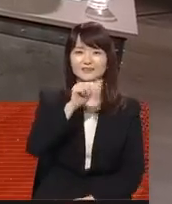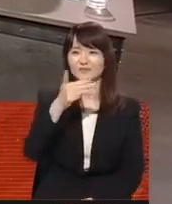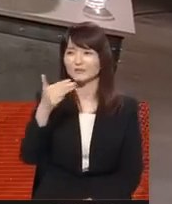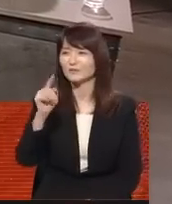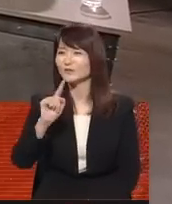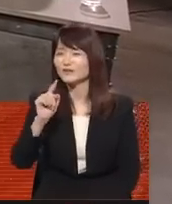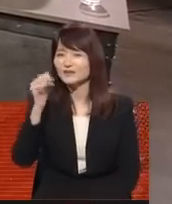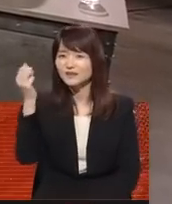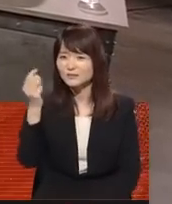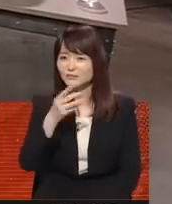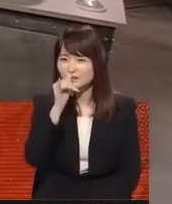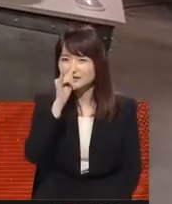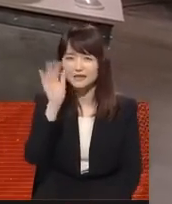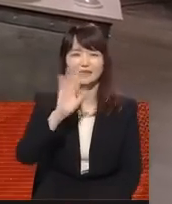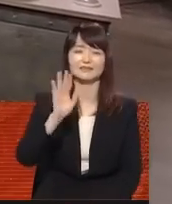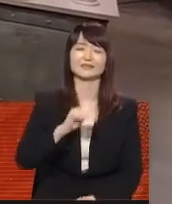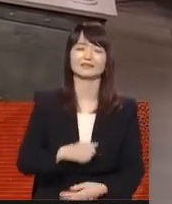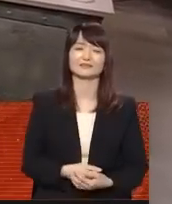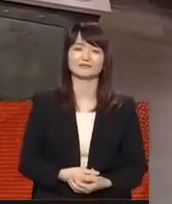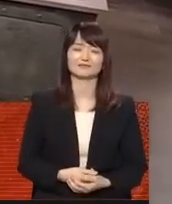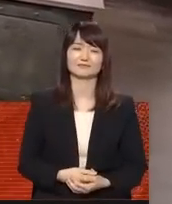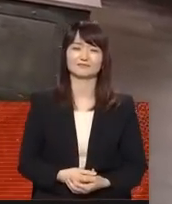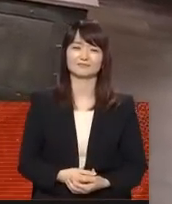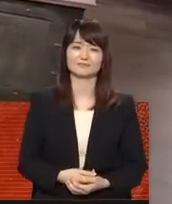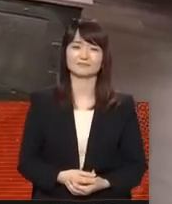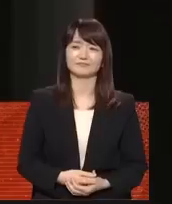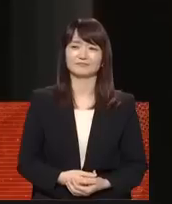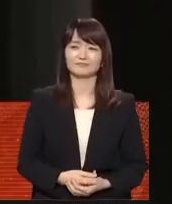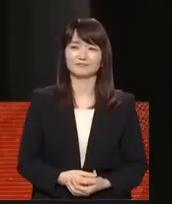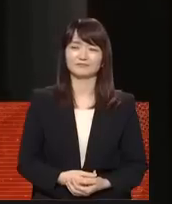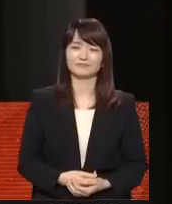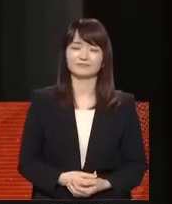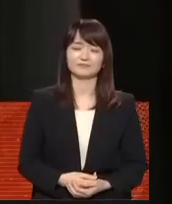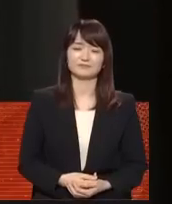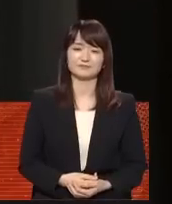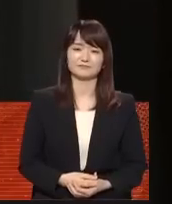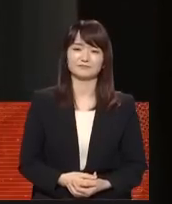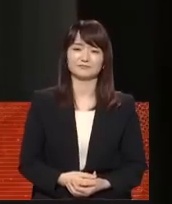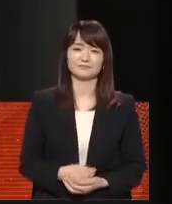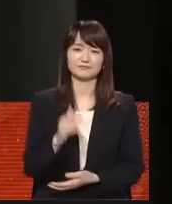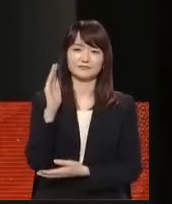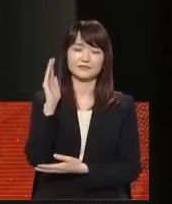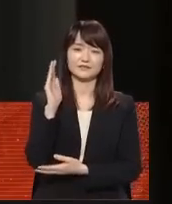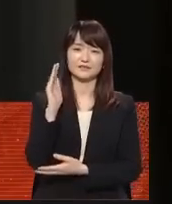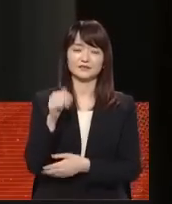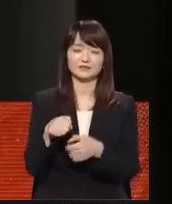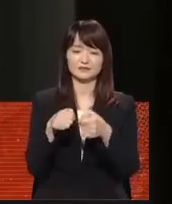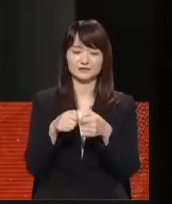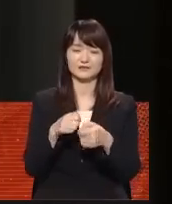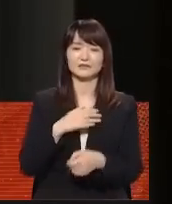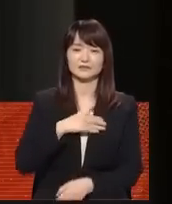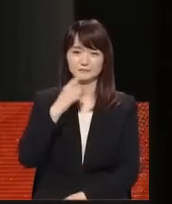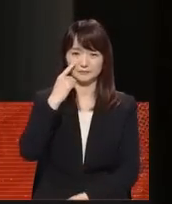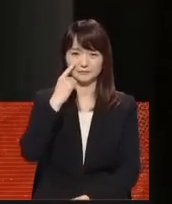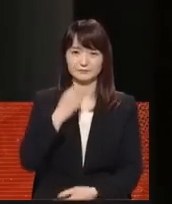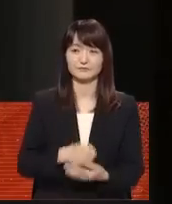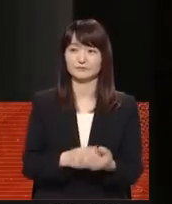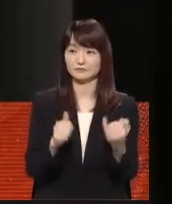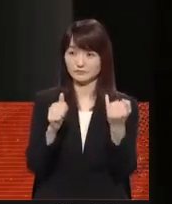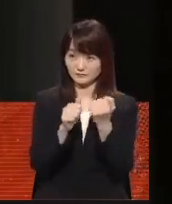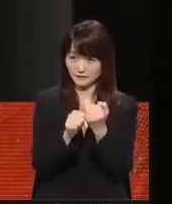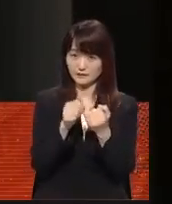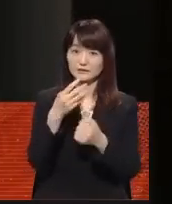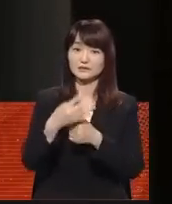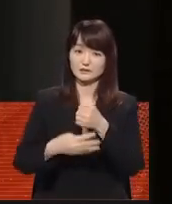번호가 있죠 그렇게 안 합니다 자 일단 본격적으로 좀 사연 얘기를 좀 짚어 볼게요 결혼